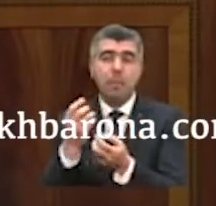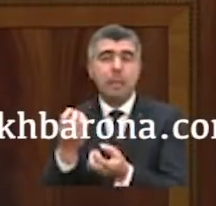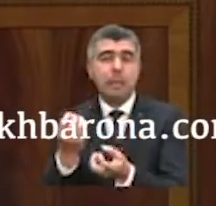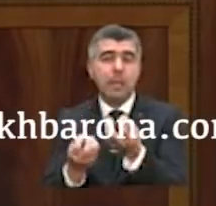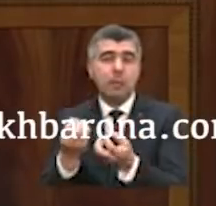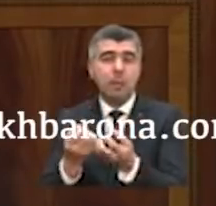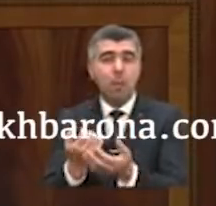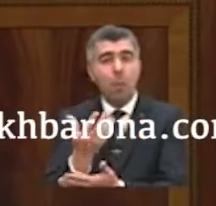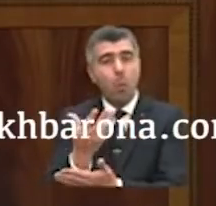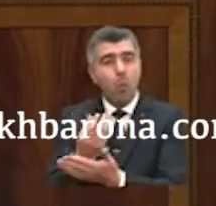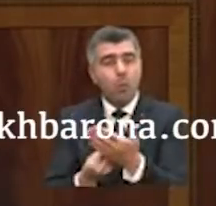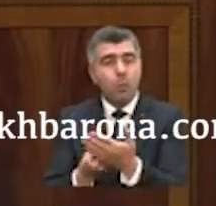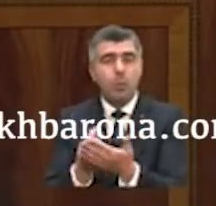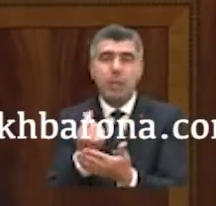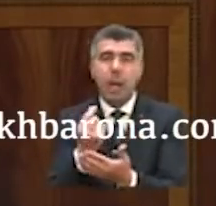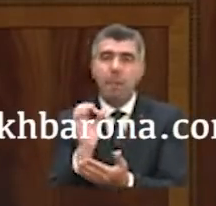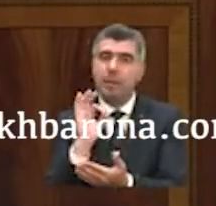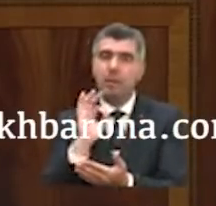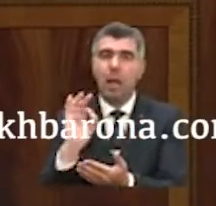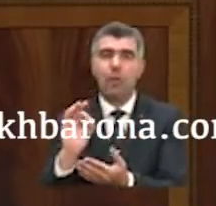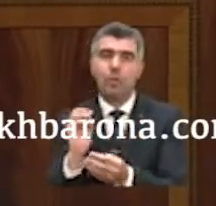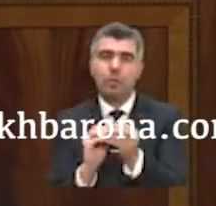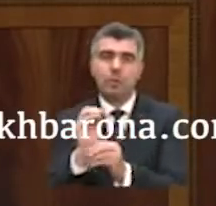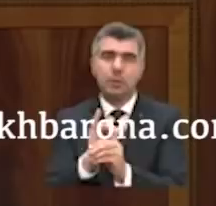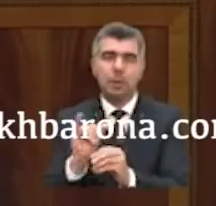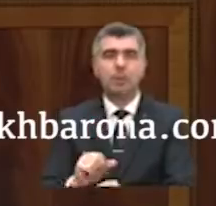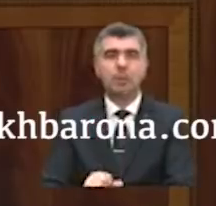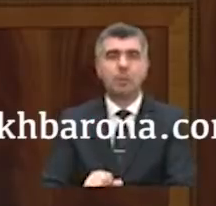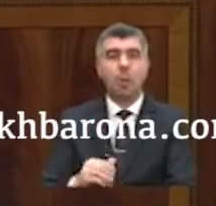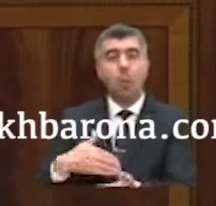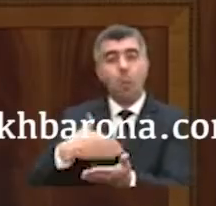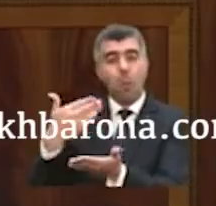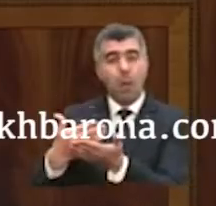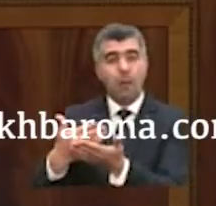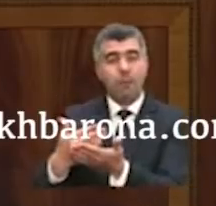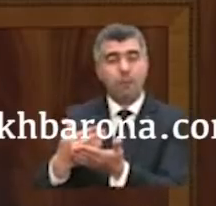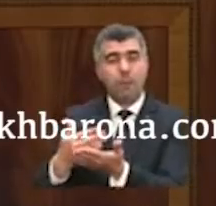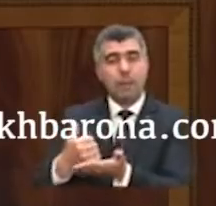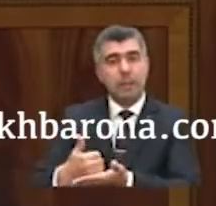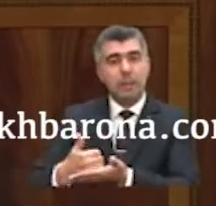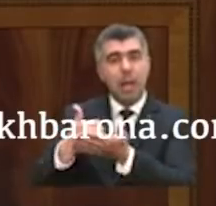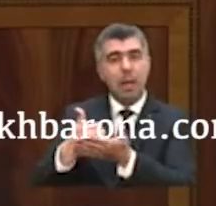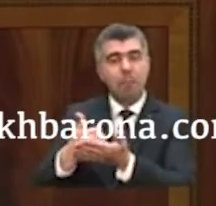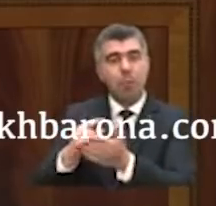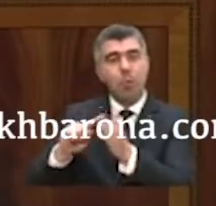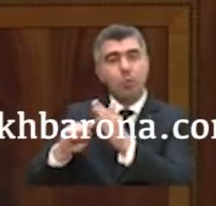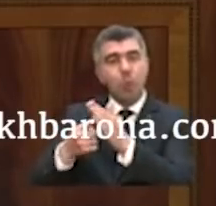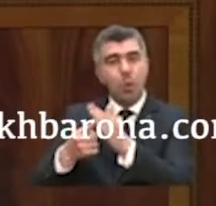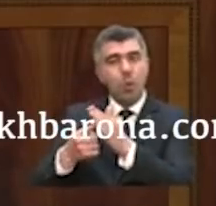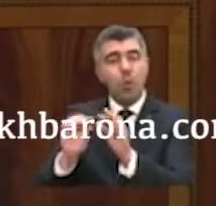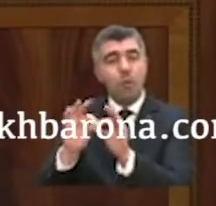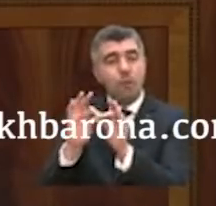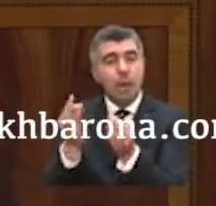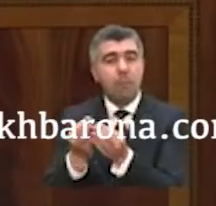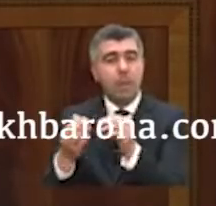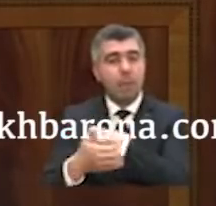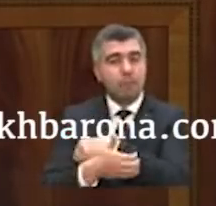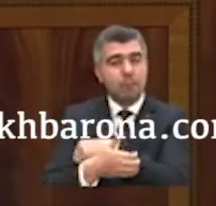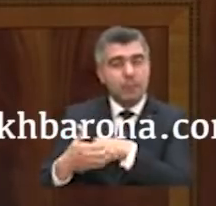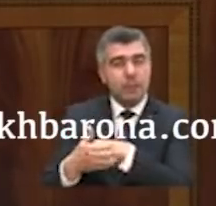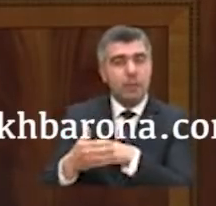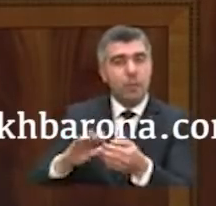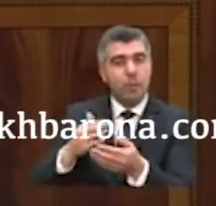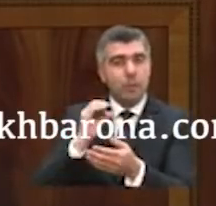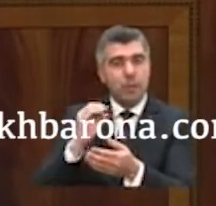البوطه بالثمن ديالها، وما غاديش نوقفوا دعم الكهرباء، لان هذوك العائلات البسطاء ما يمكنش يخلصوا الضو زايد من هذا الشيء